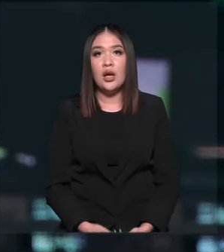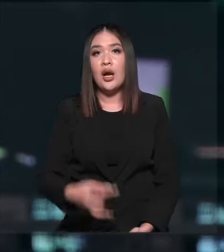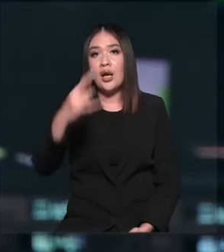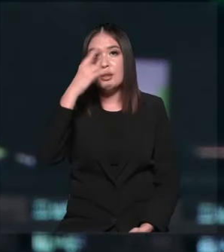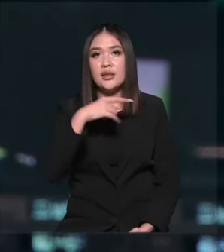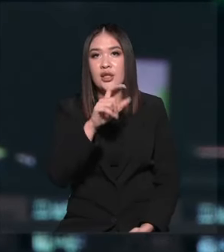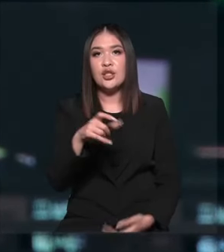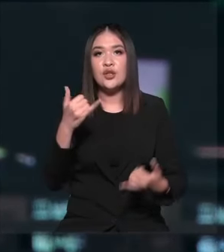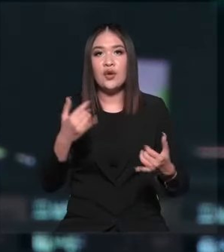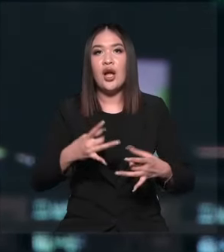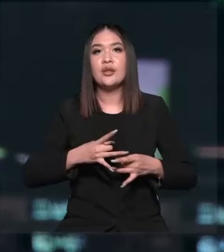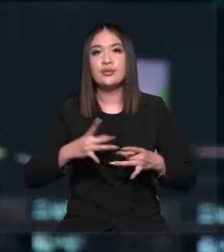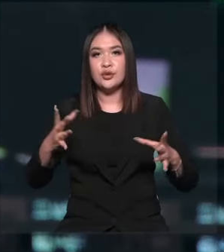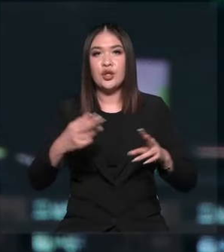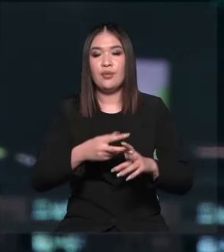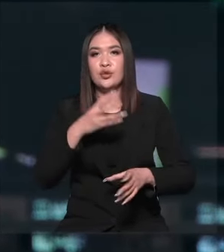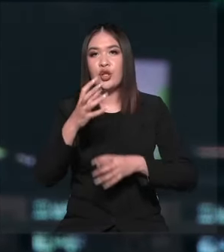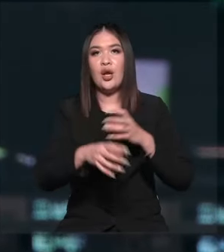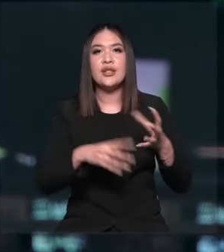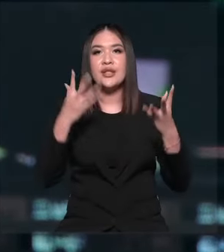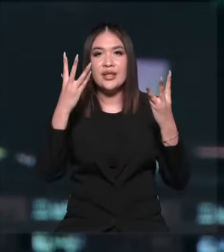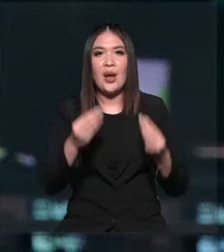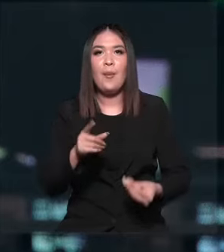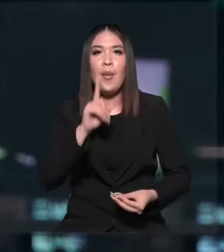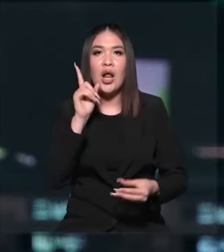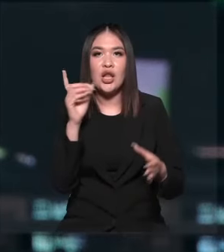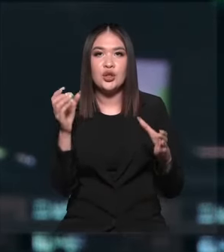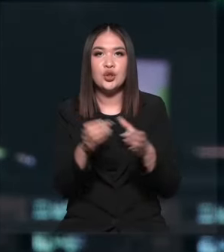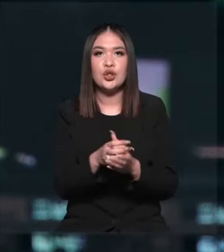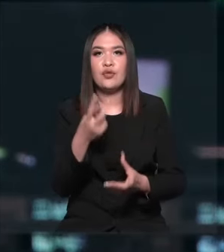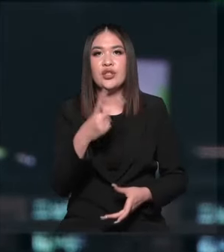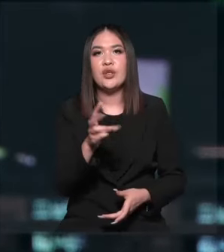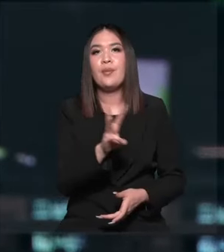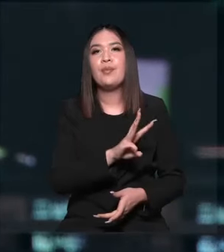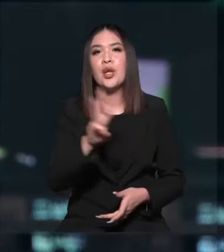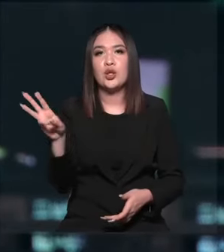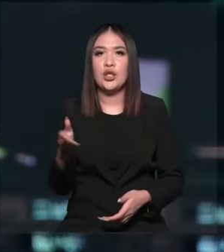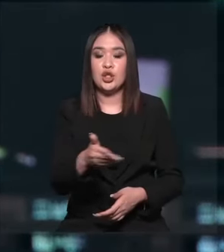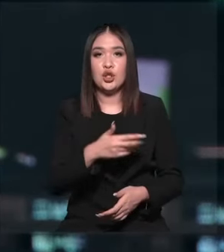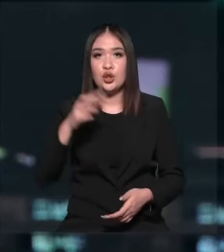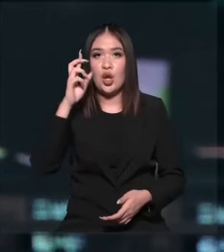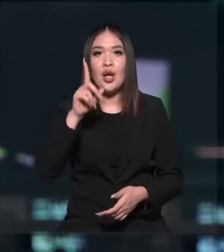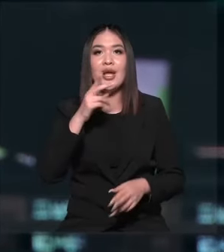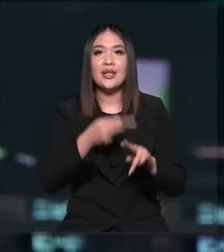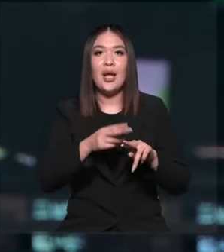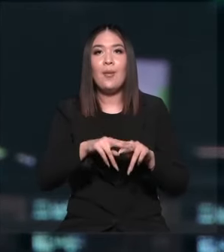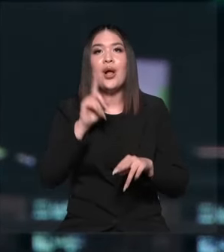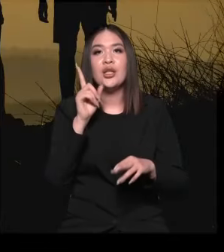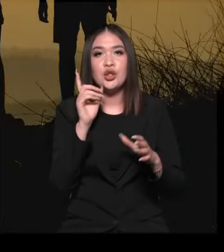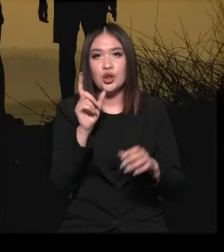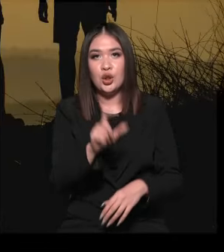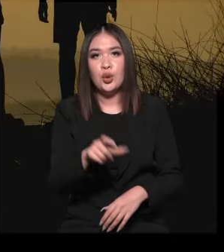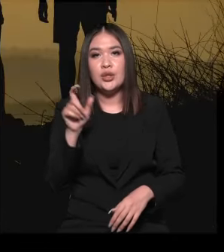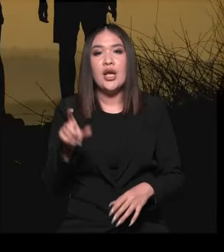Казахстанцы сегодня отмечают Международный день молодежи. Почти треть 20-миллионного населения нашей страны – это молодые люди. В эту